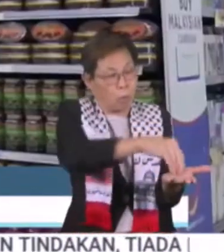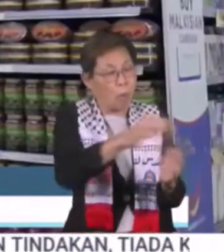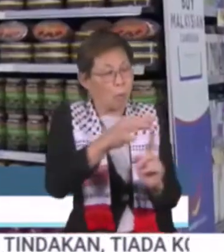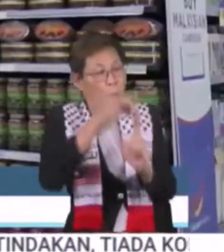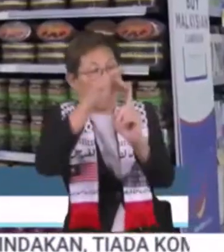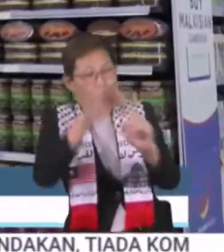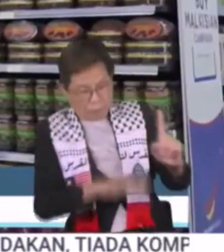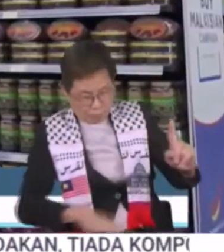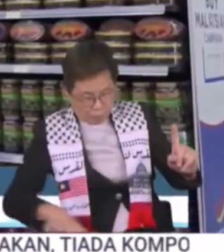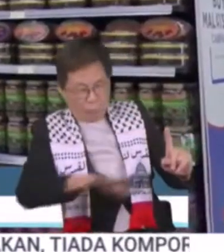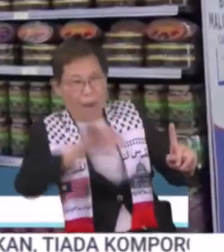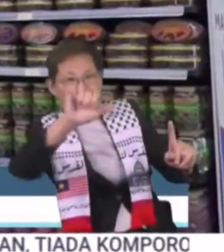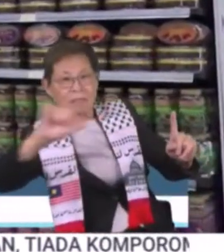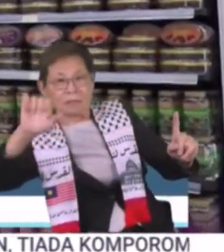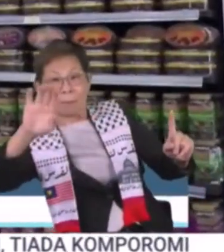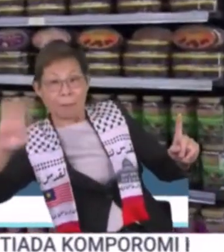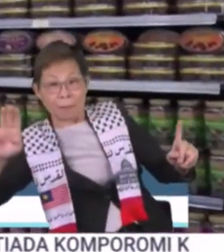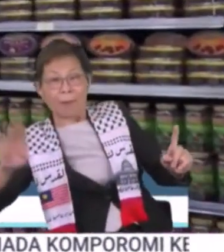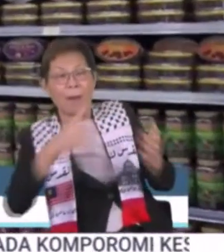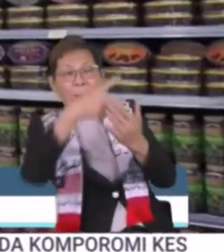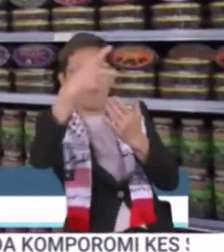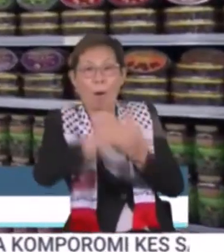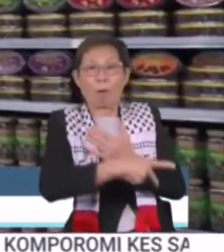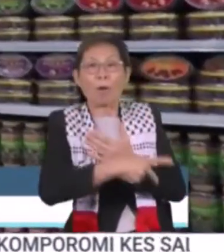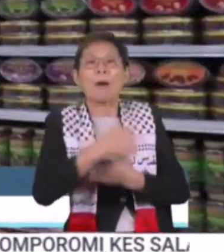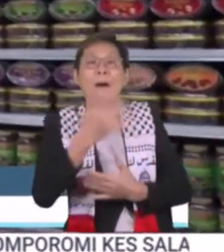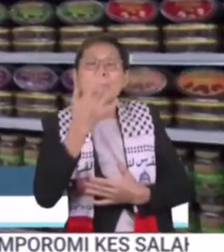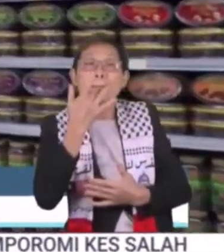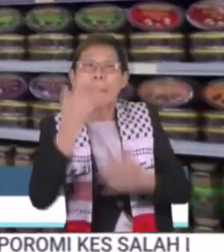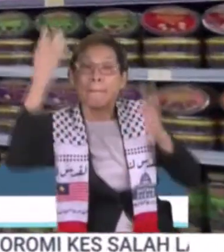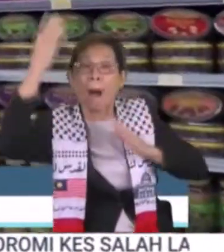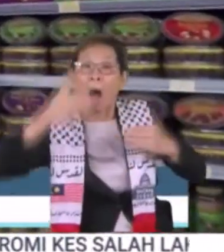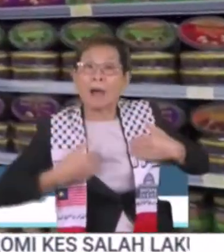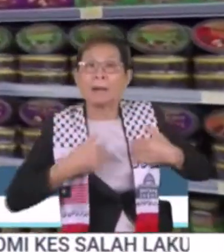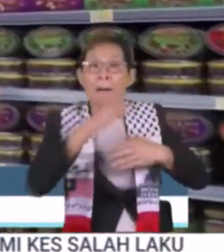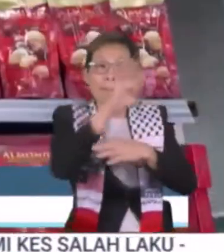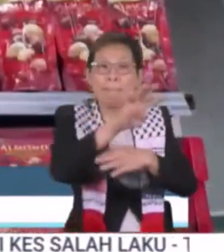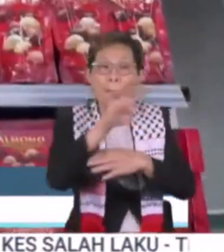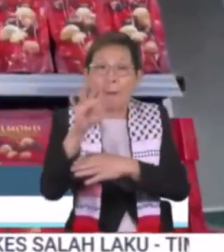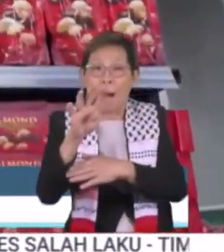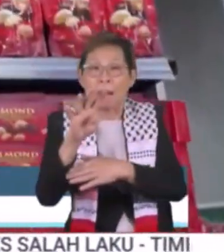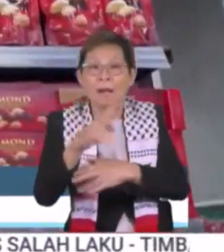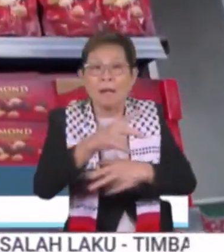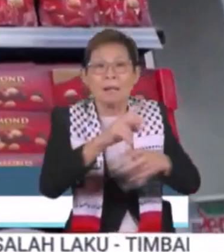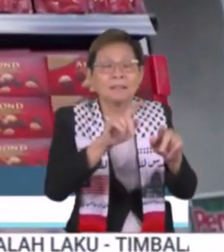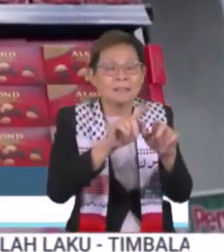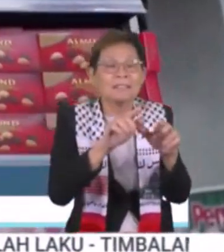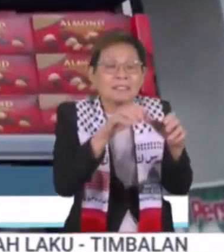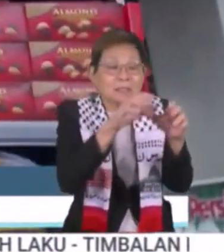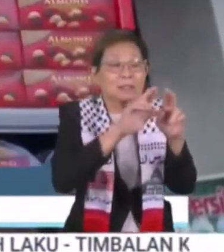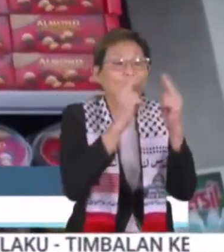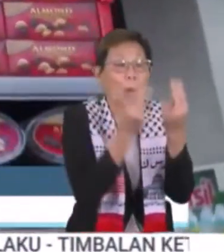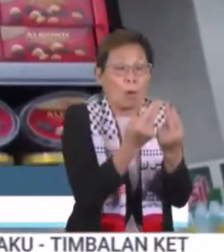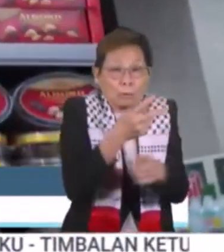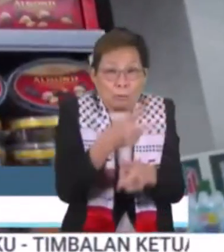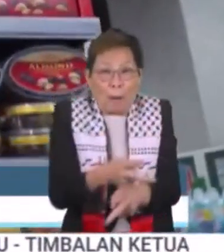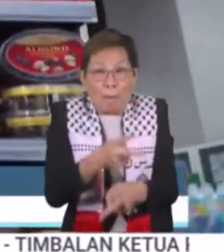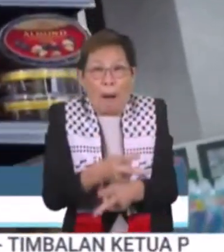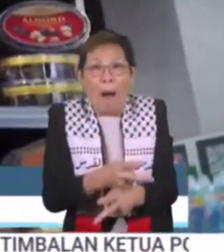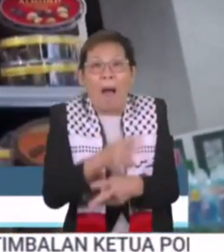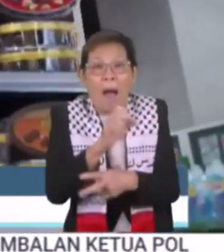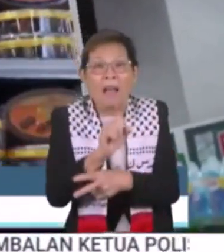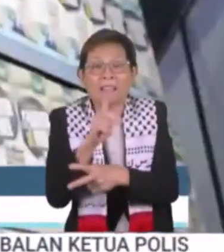strategik di kawasan Asia Barat program Cit rasa Malaysia menyaksikan 44 unit penyimpanan stok SKU barangan